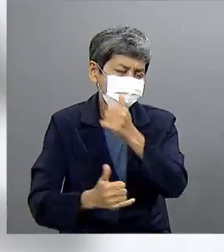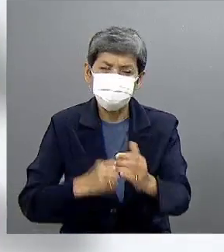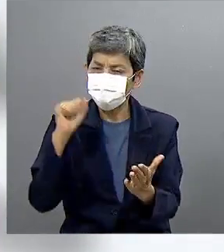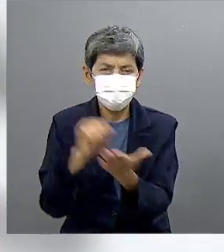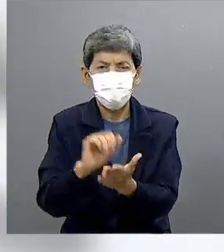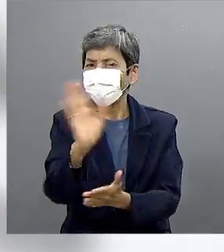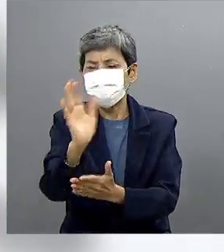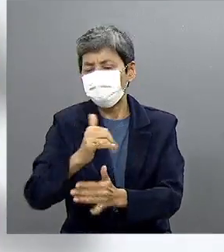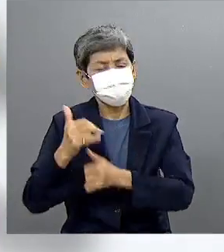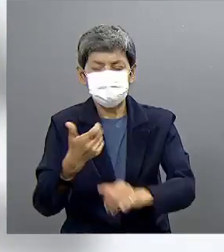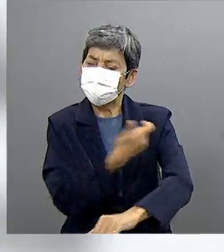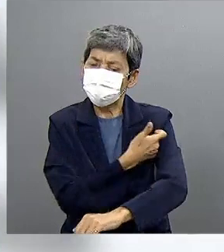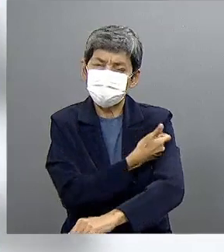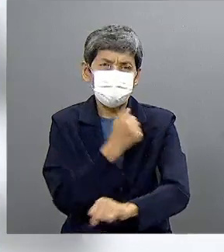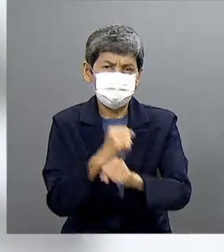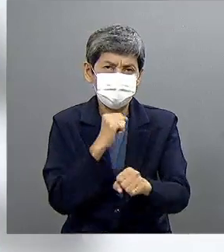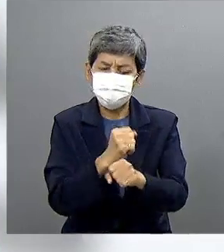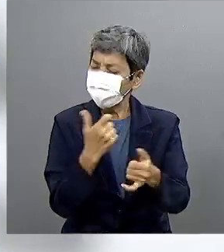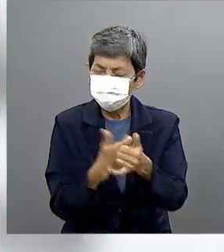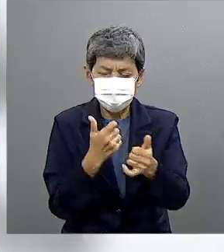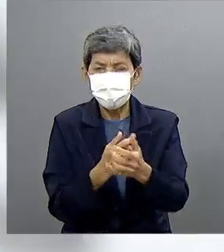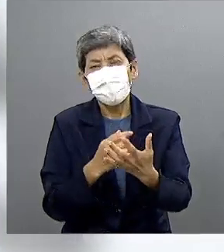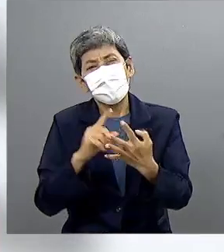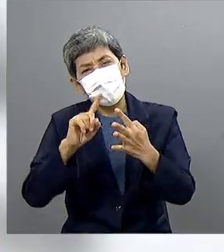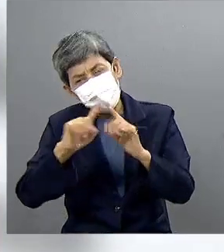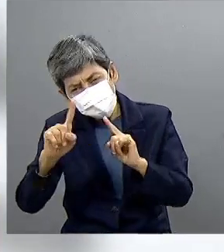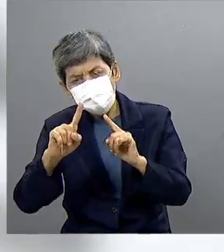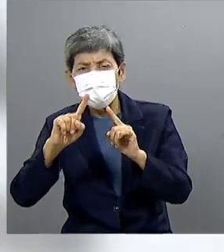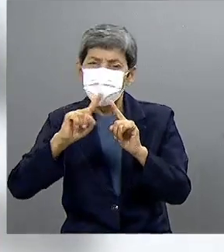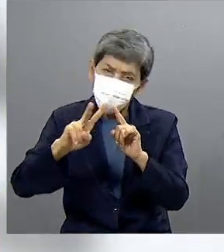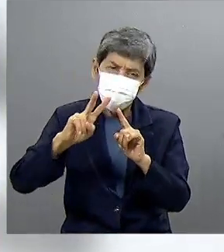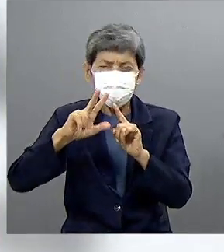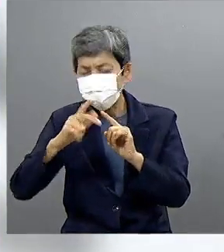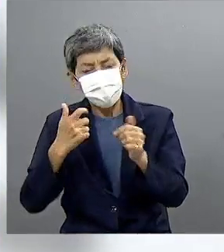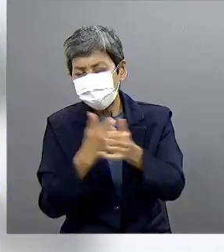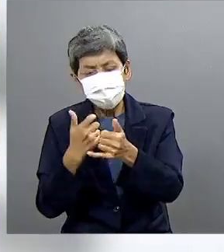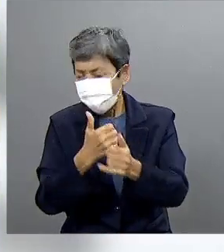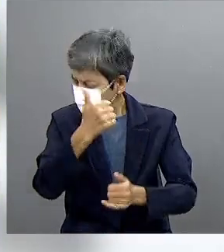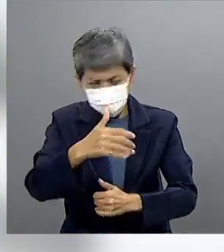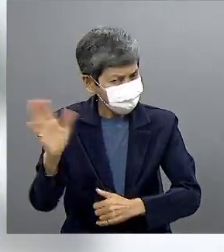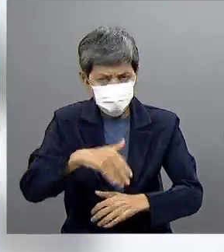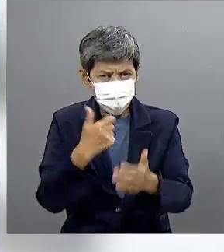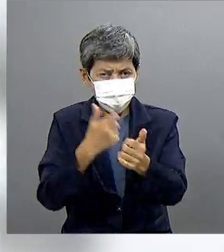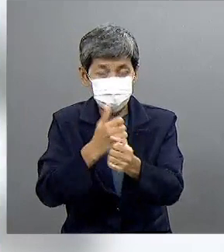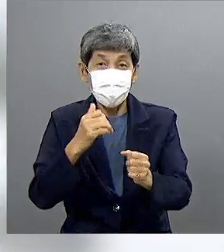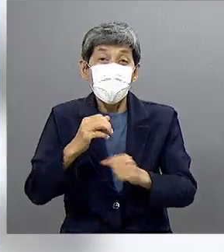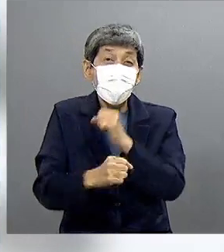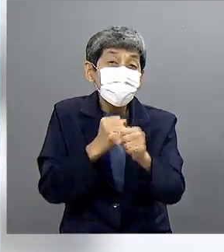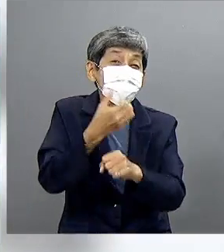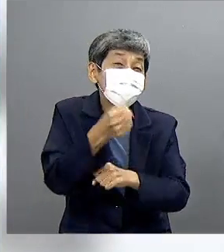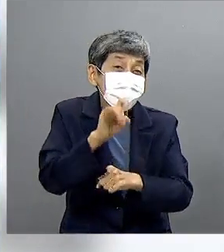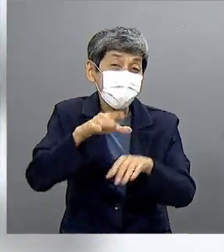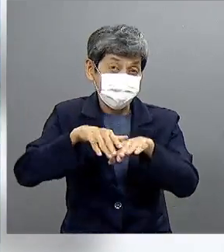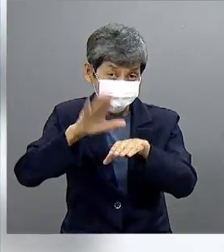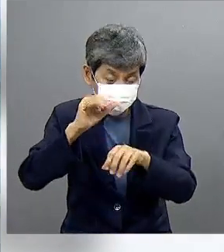เพื่อที่จะเก็บตกทุกเข็มเลยนะคะทั้งเข็มที่1เข็มที่2เข็มที่3และเข็มที่4สำหรับผู้ที่มีอายุ18ปีขึ้นไปทุกสัญ